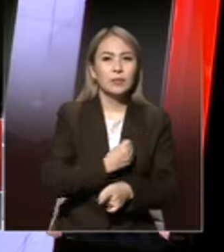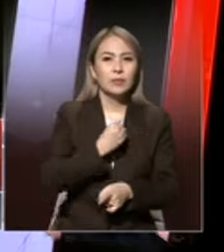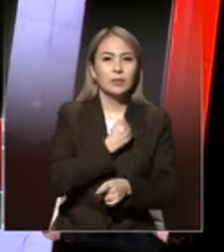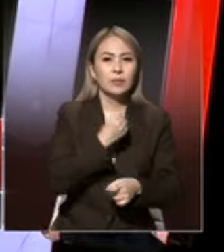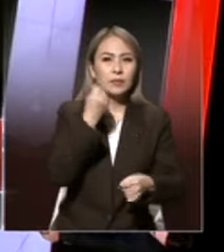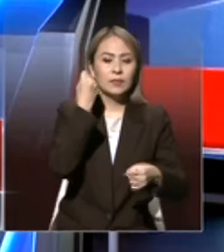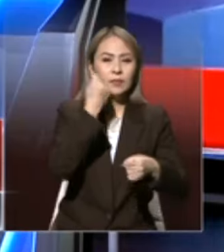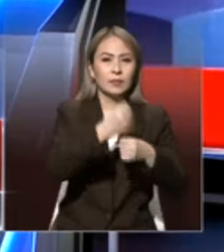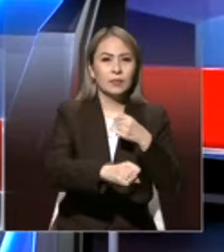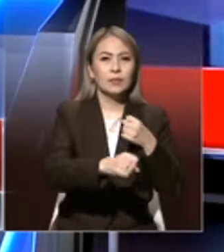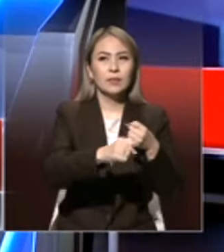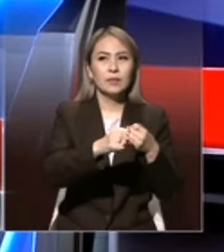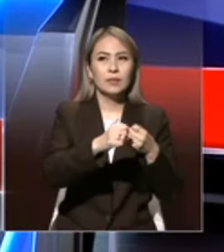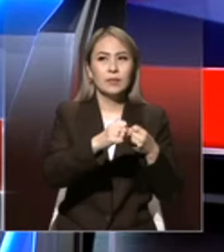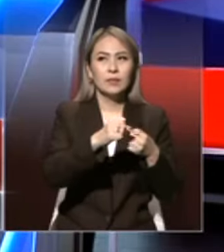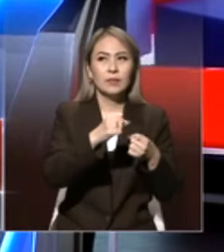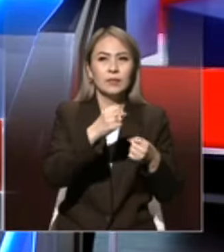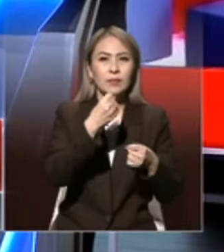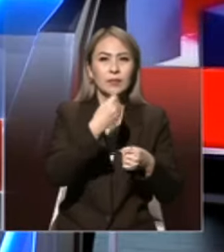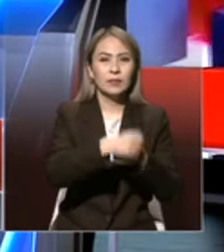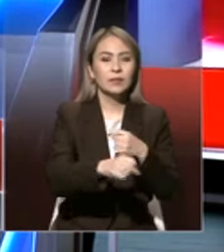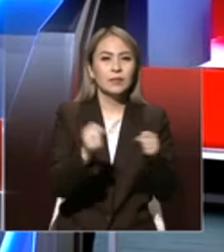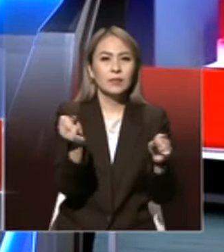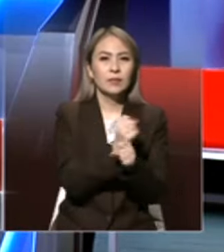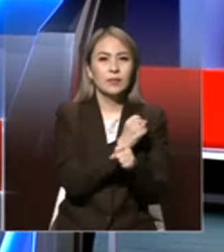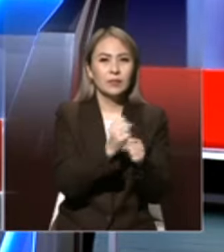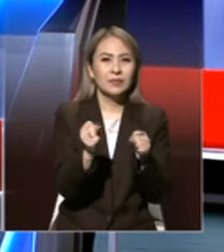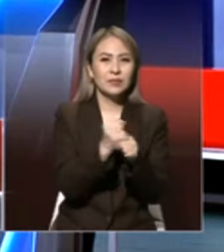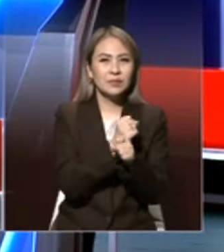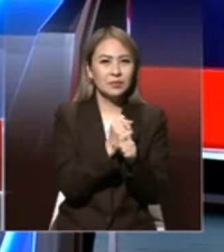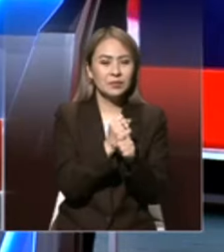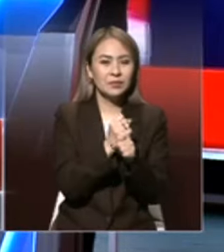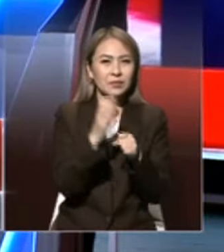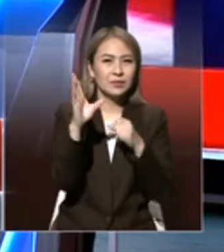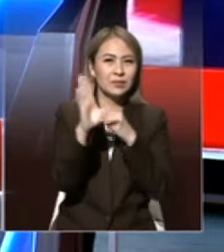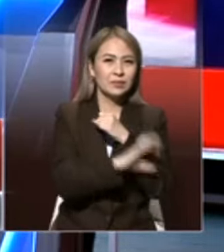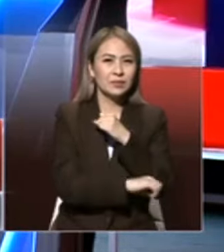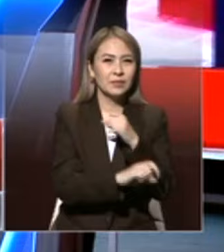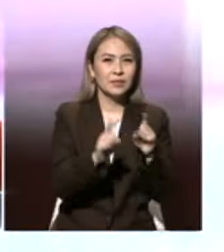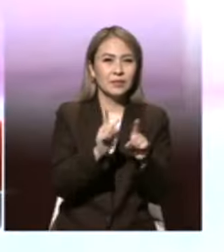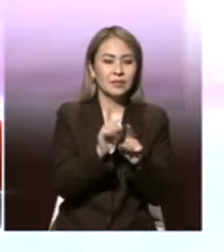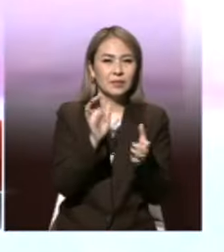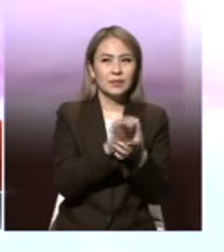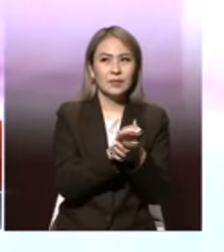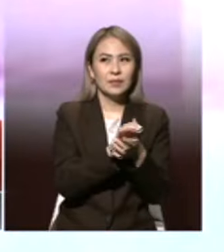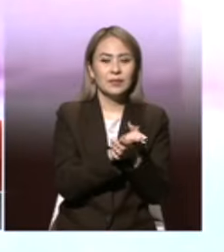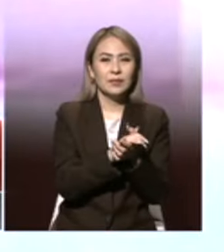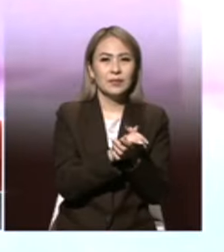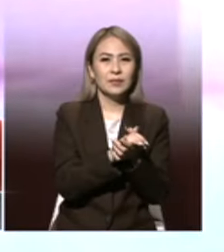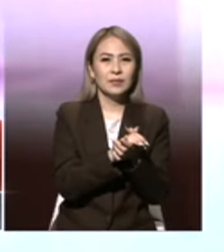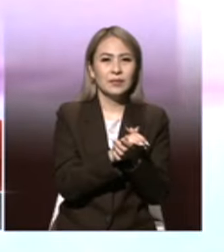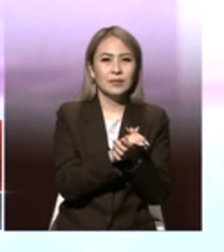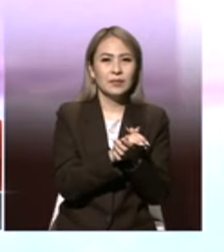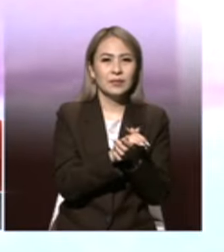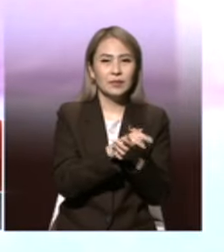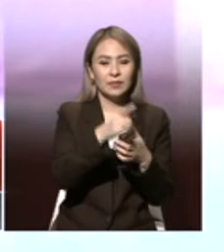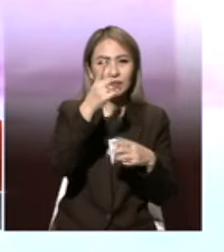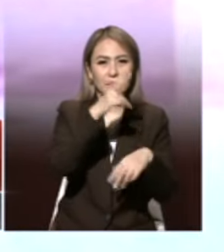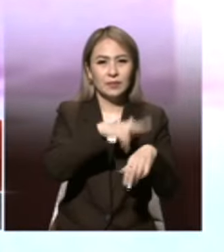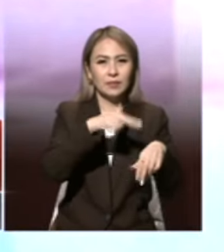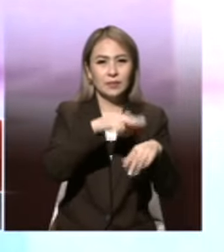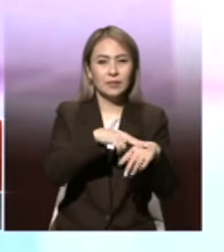ұрып соғып, енді ұрып соғады ғой, төбелес болады ғой. Ақыр соңында менің сол танысымды милицияга арыз